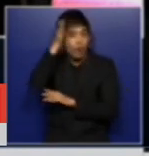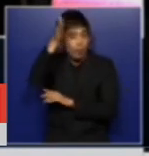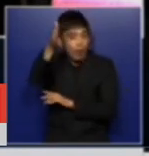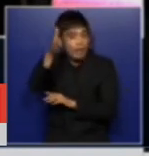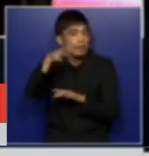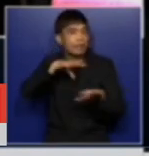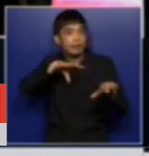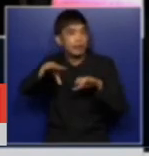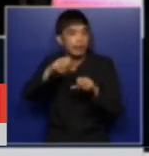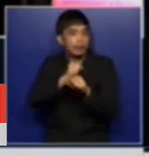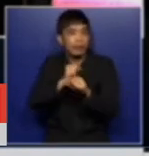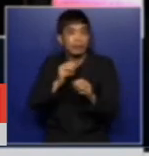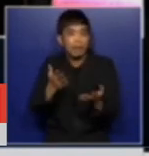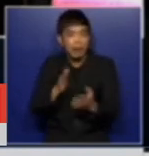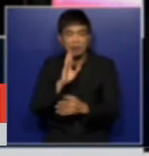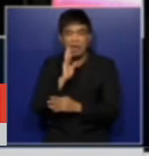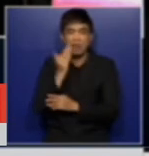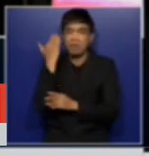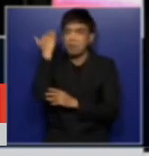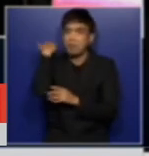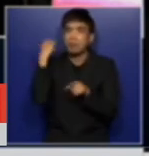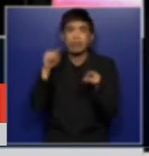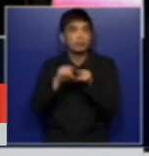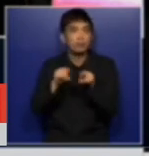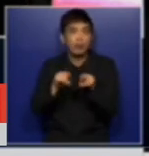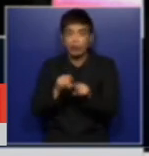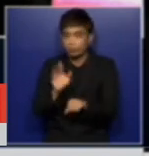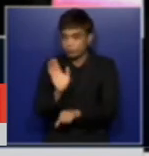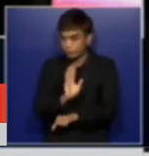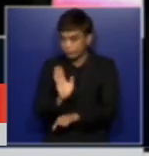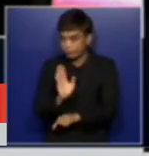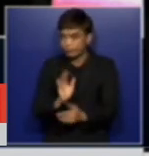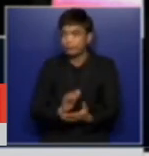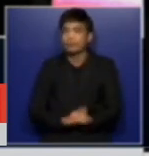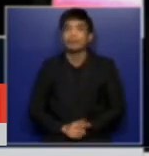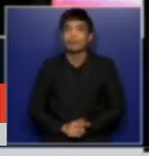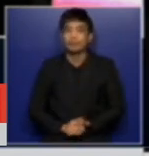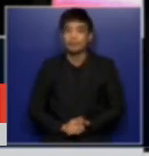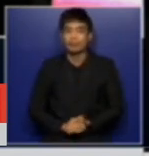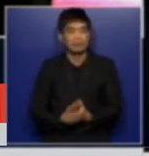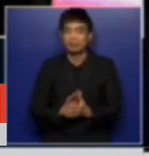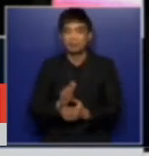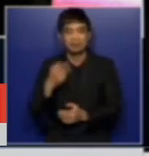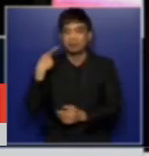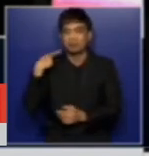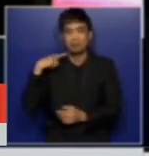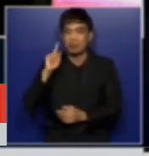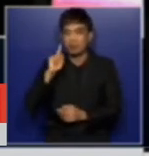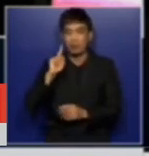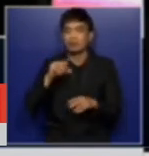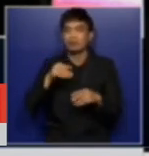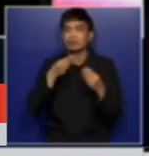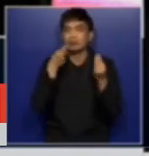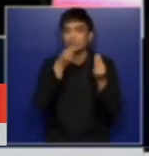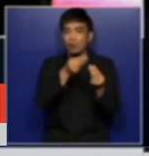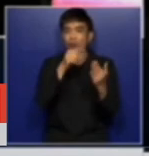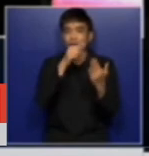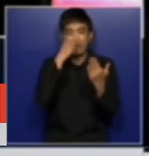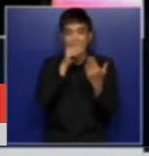านไปทั่วแบบเก่าๆซึ่งแบบนั้นไม่มีทางที่ทำให้ประเทศฟื้นตัว